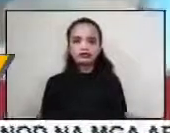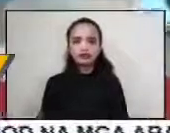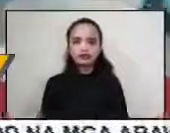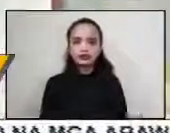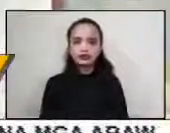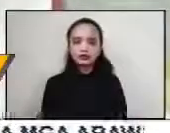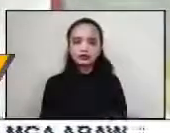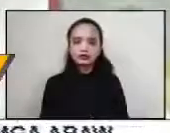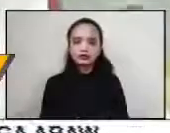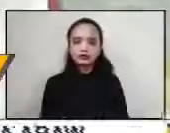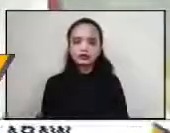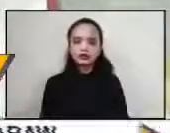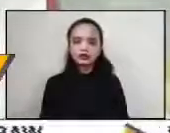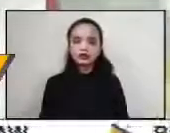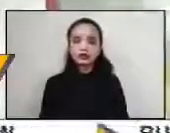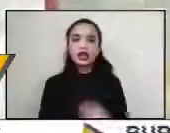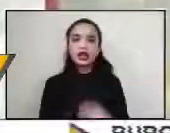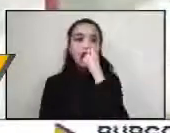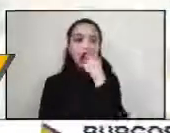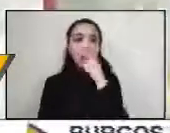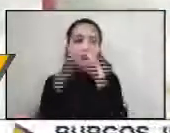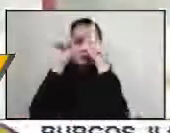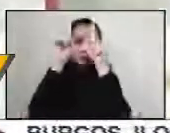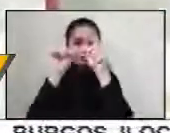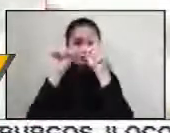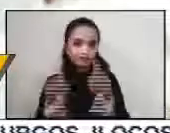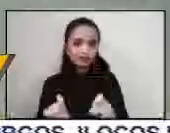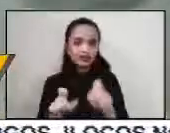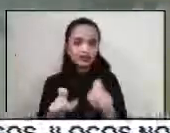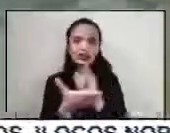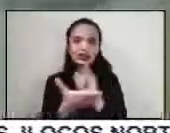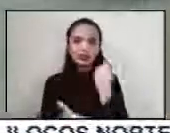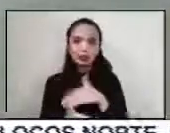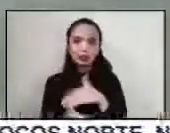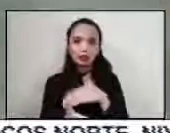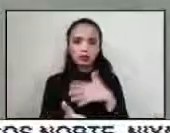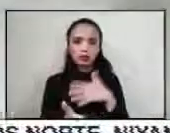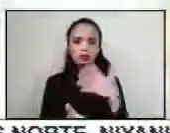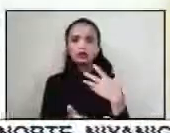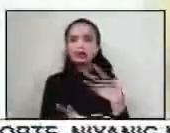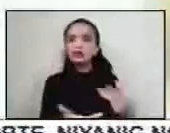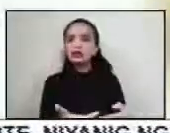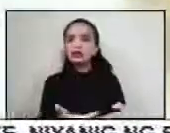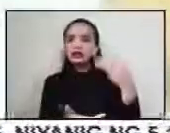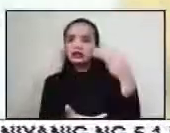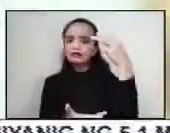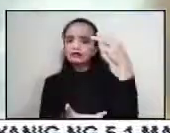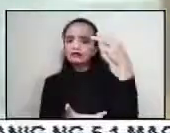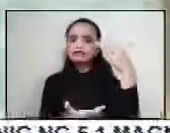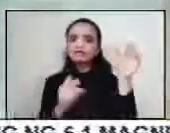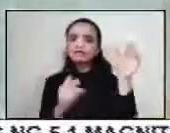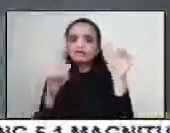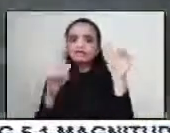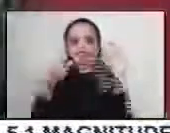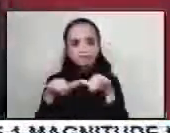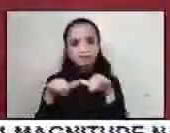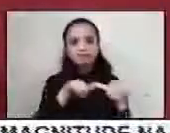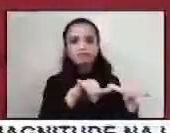sa presyo ng swab test na nasa 4,000 piso pataas, mas mura ito dahil nasa 2,000 piso lamang ang